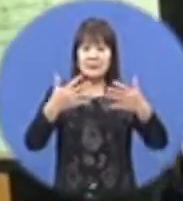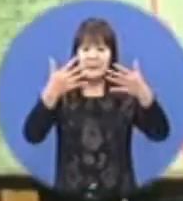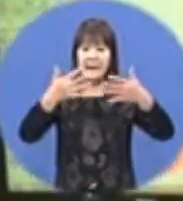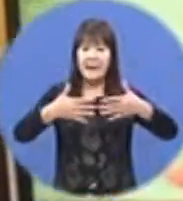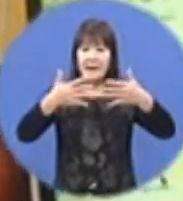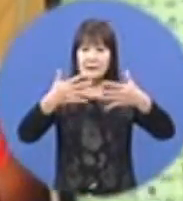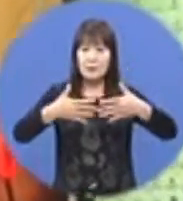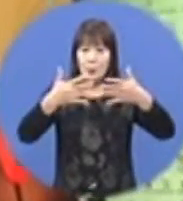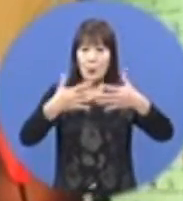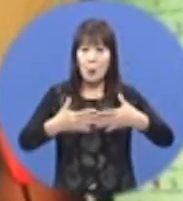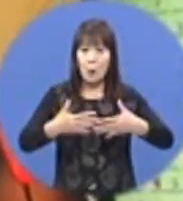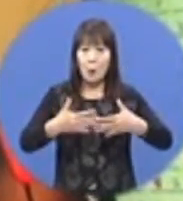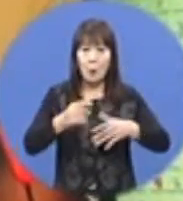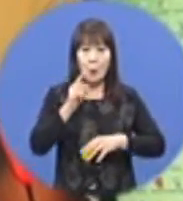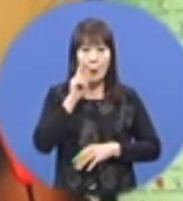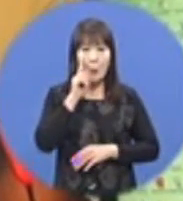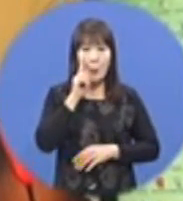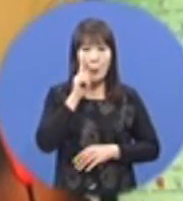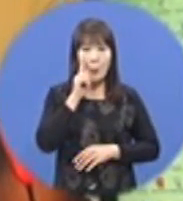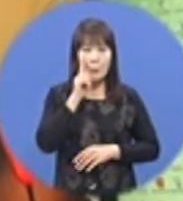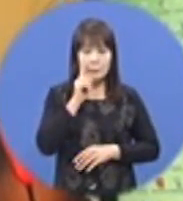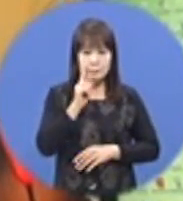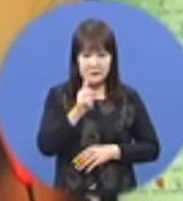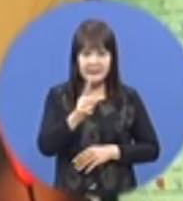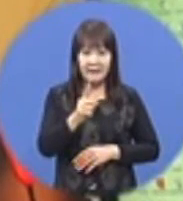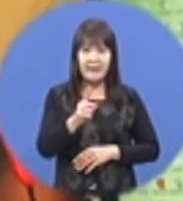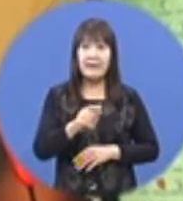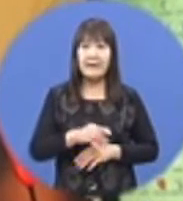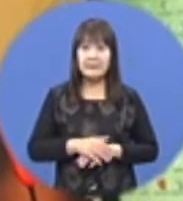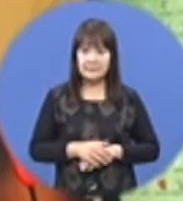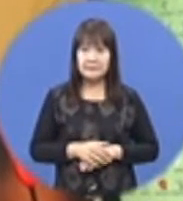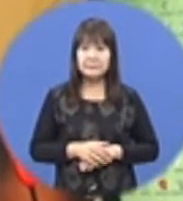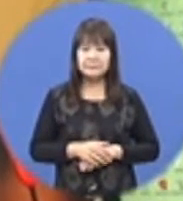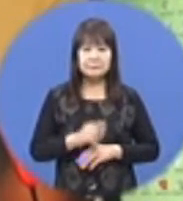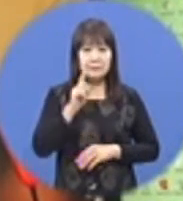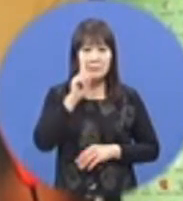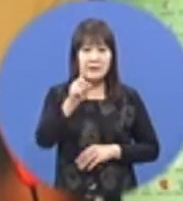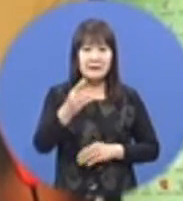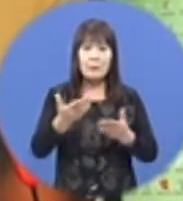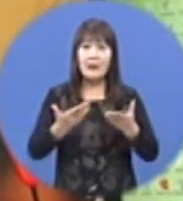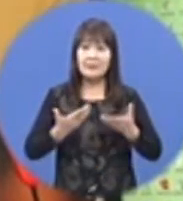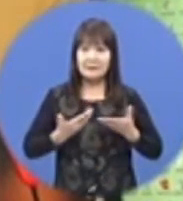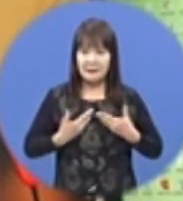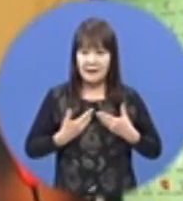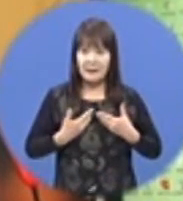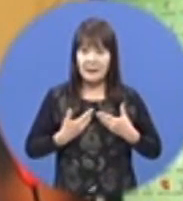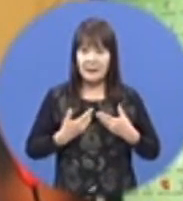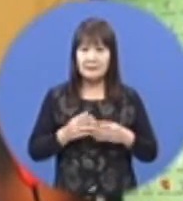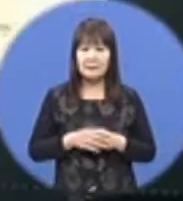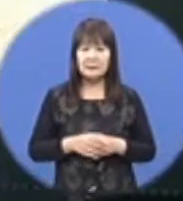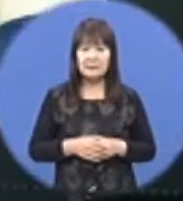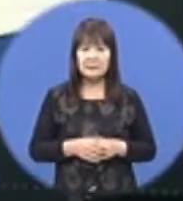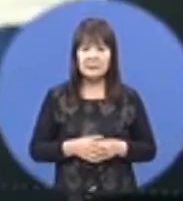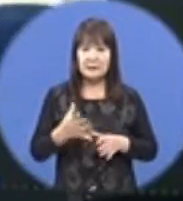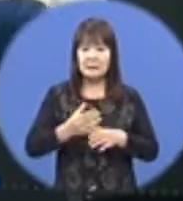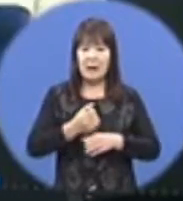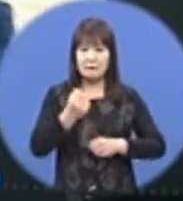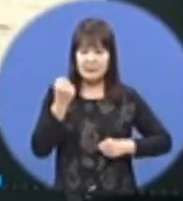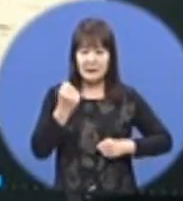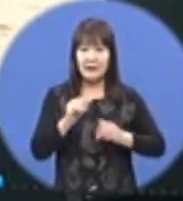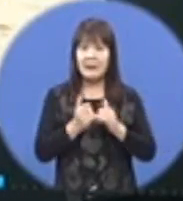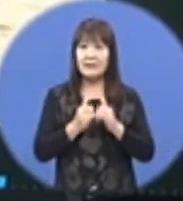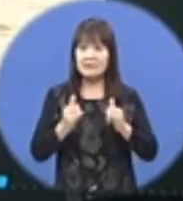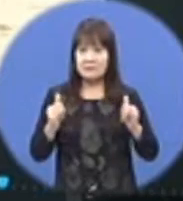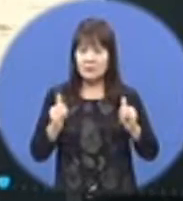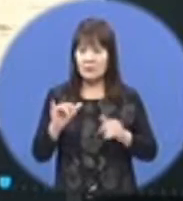を先に私大体出来上がってくる前の映像を見せてもらって、 て、で学生たちのすごいフレッシュな、まあ、